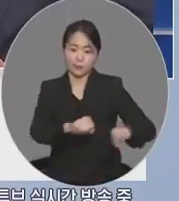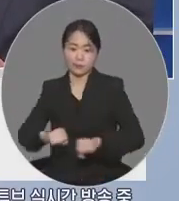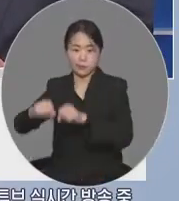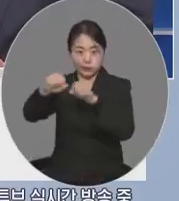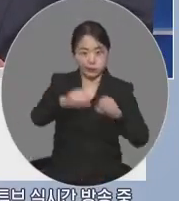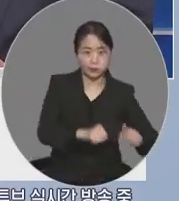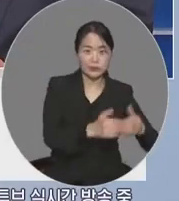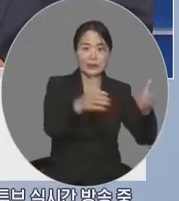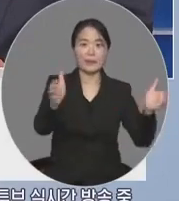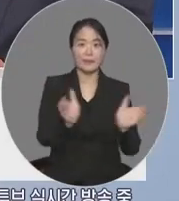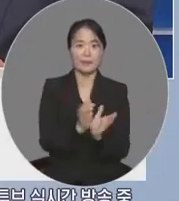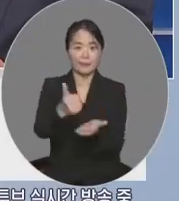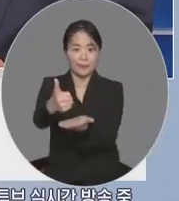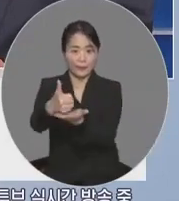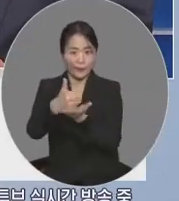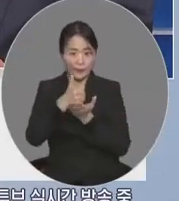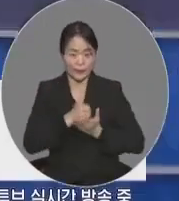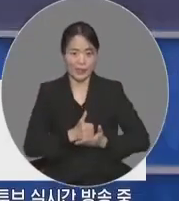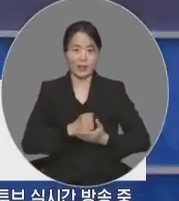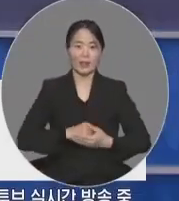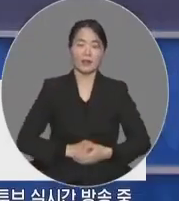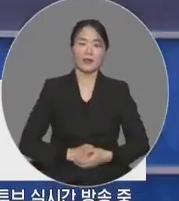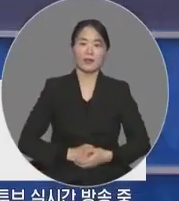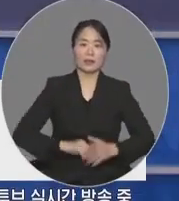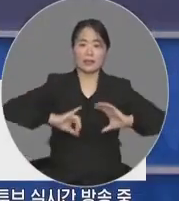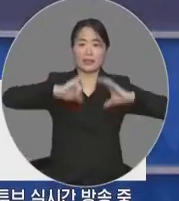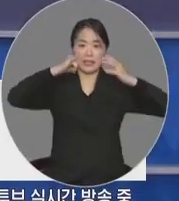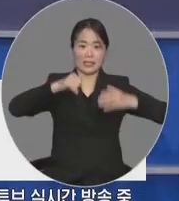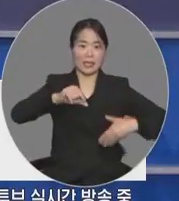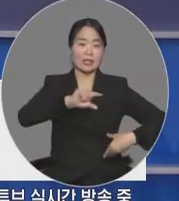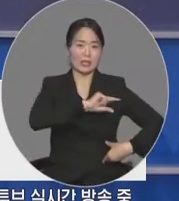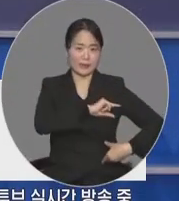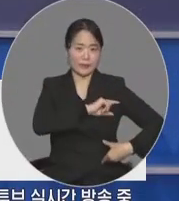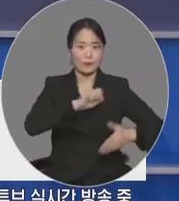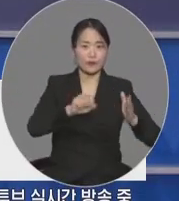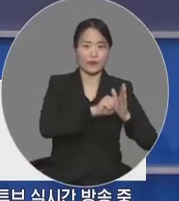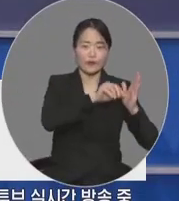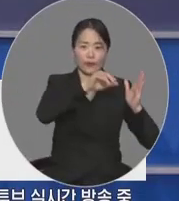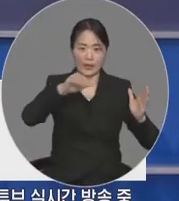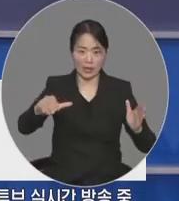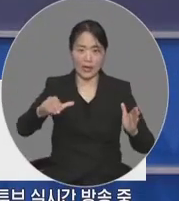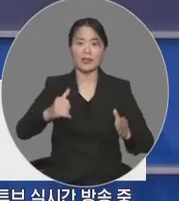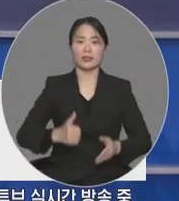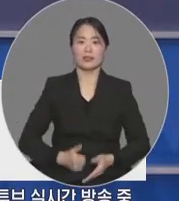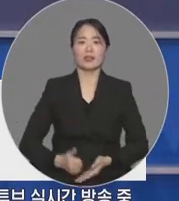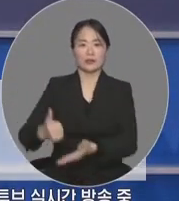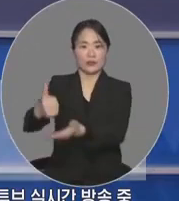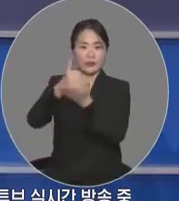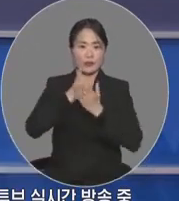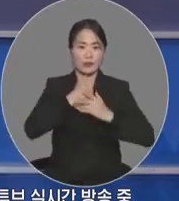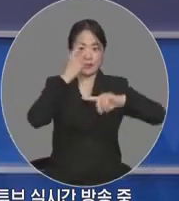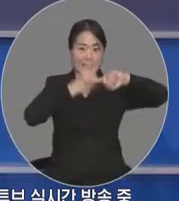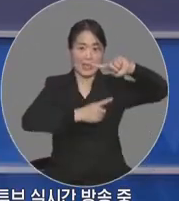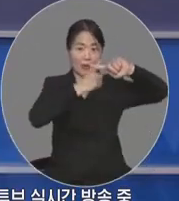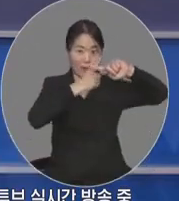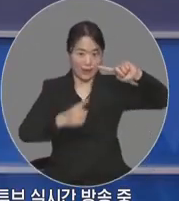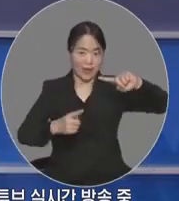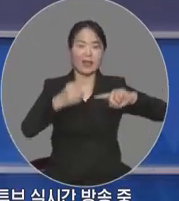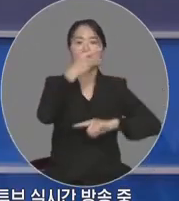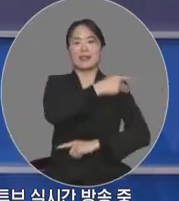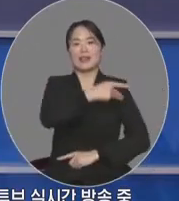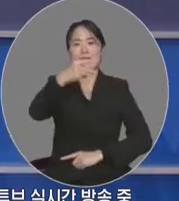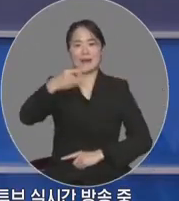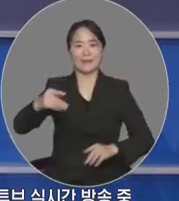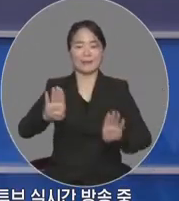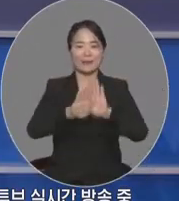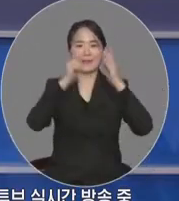초청을 해서 가칭 세계 명문 대학 초청 조정 대회를 대학에서